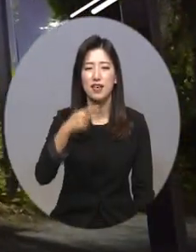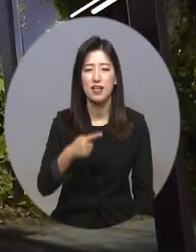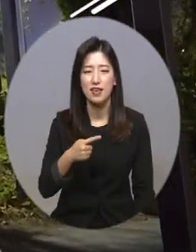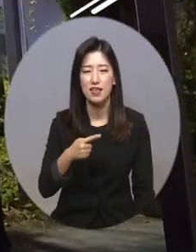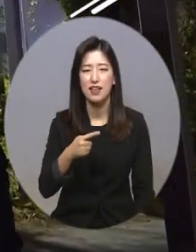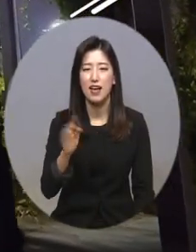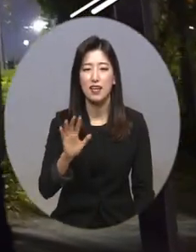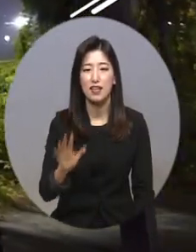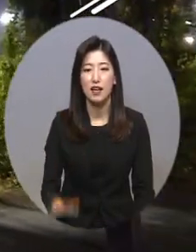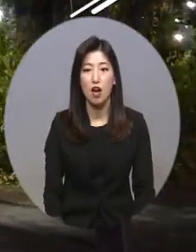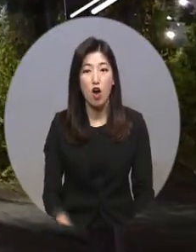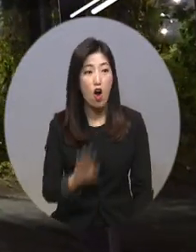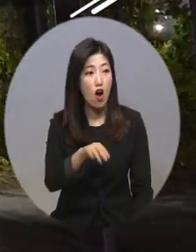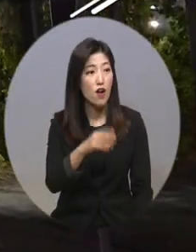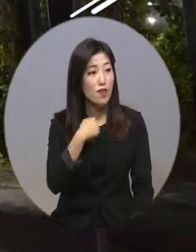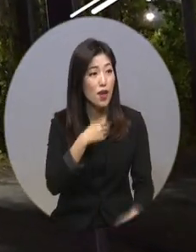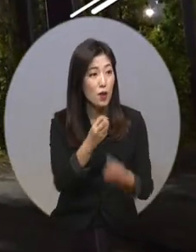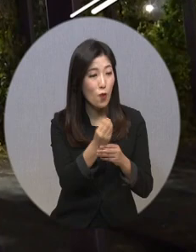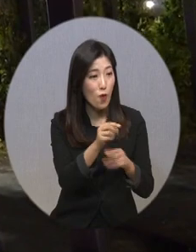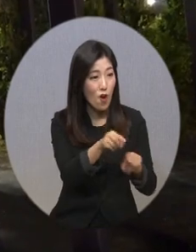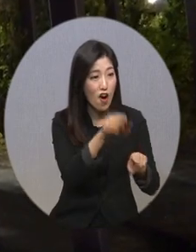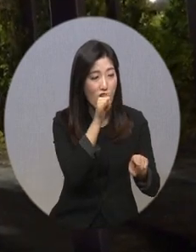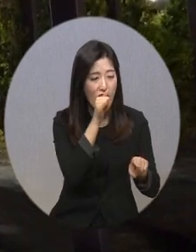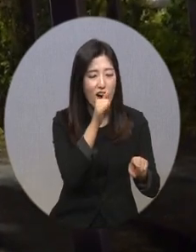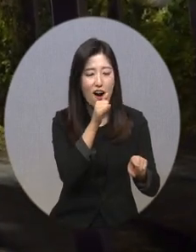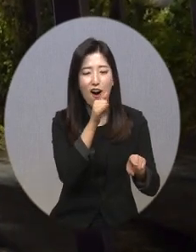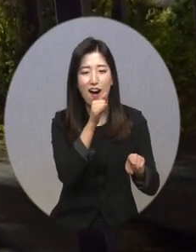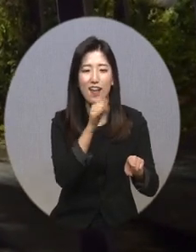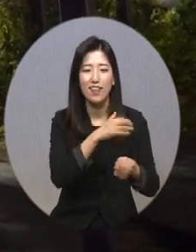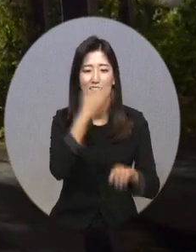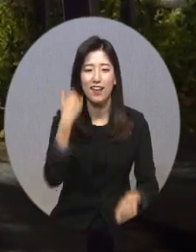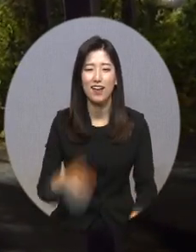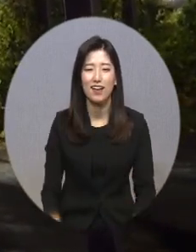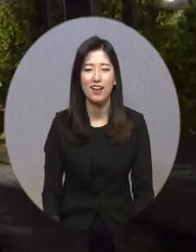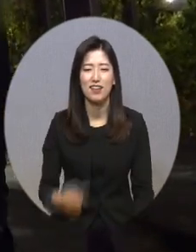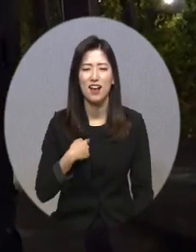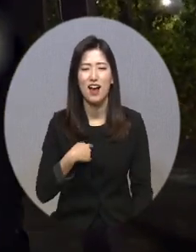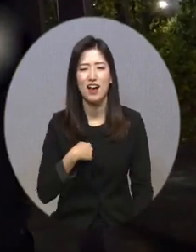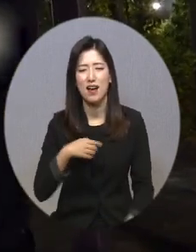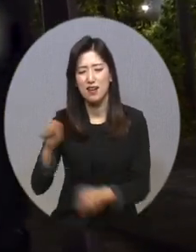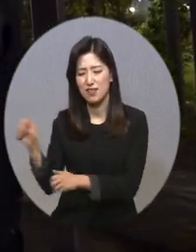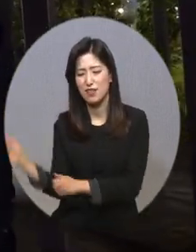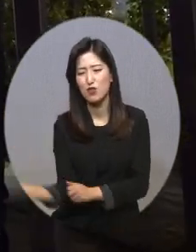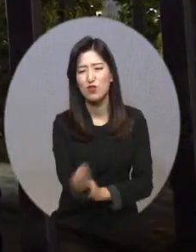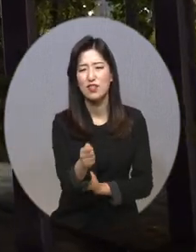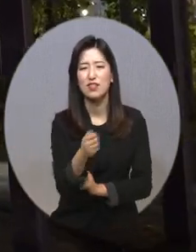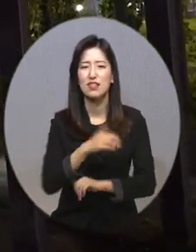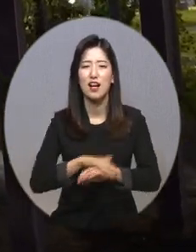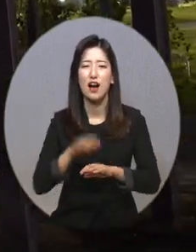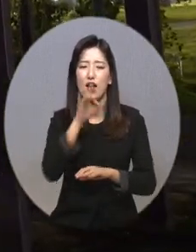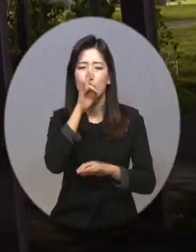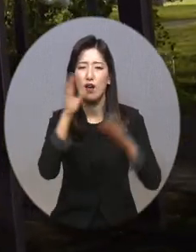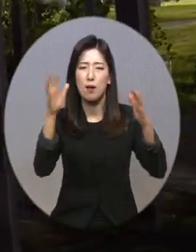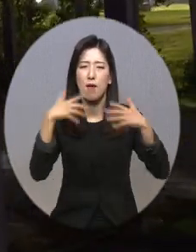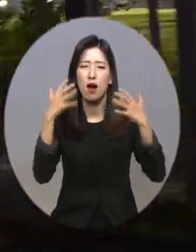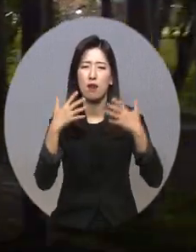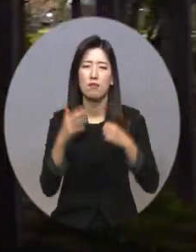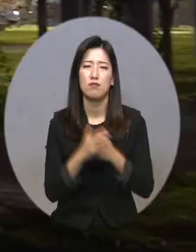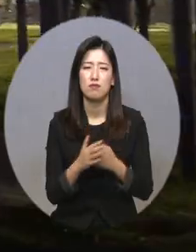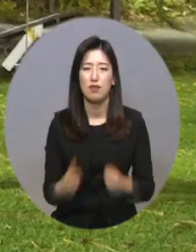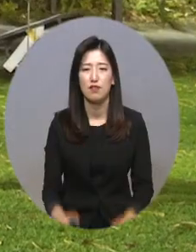아 5 아 - 2층 갸스비 딴 역습 없이 잘 사람책 &